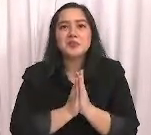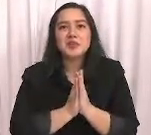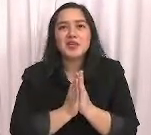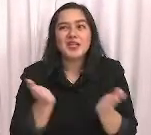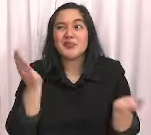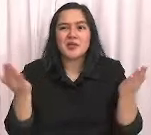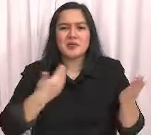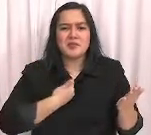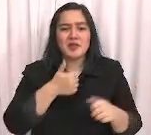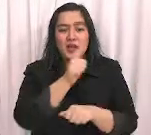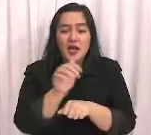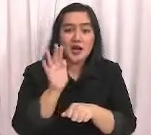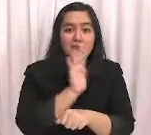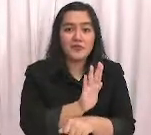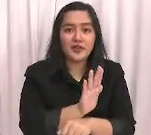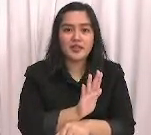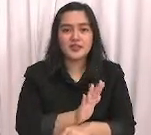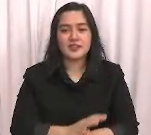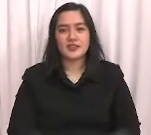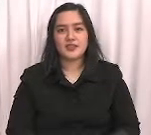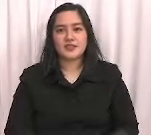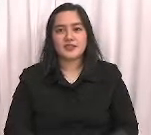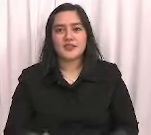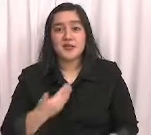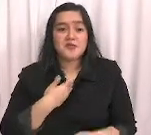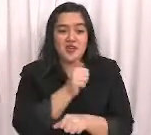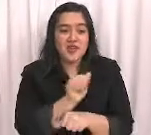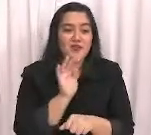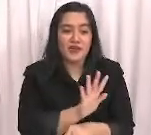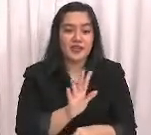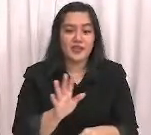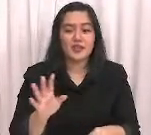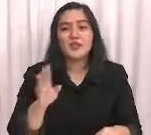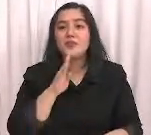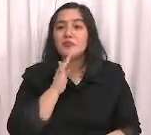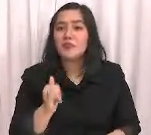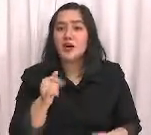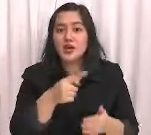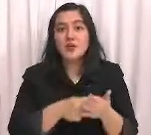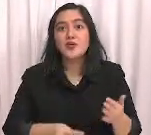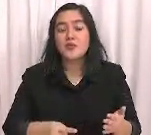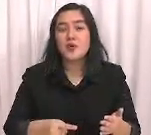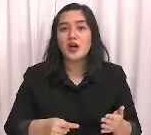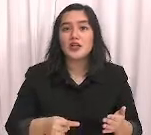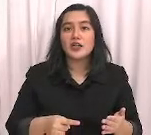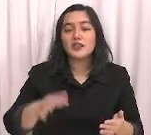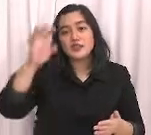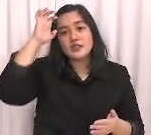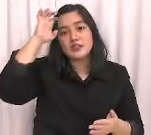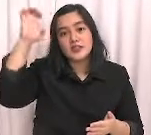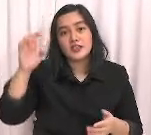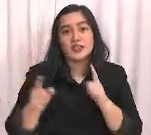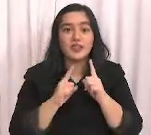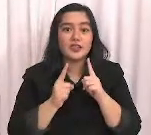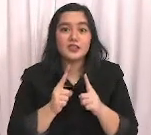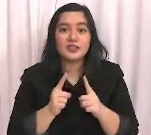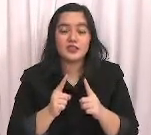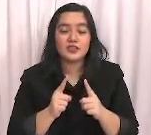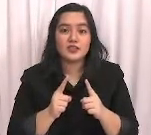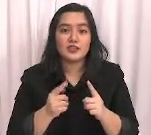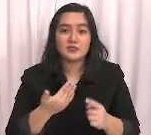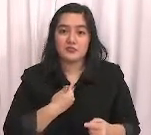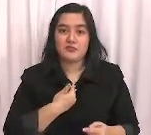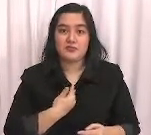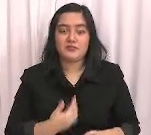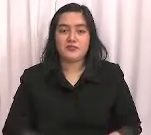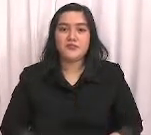nangyari sa'yo, bantay lang yung mga tao yan. babantayan lang na magkamali. Para